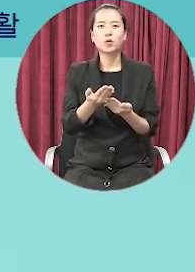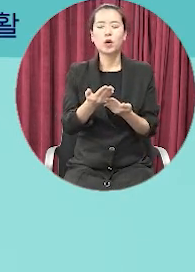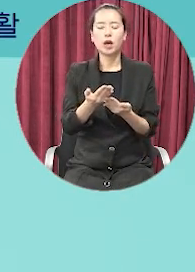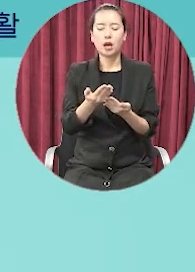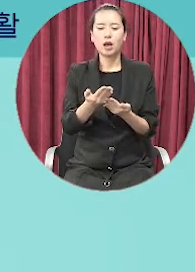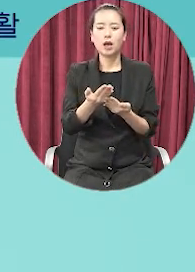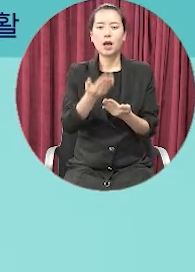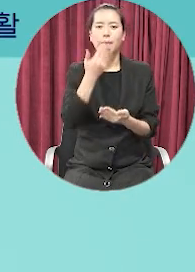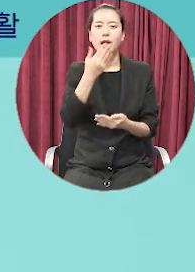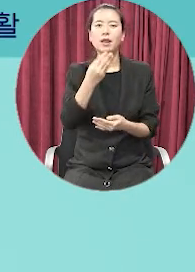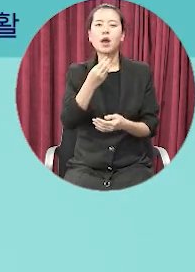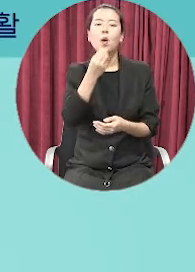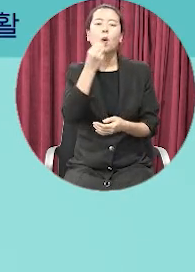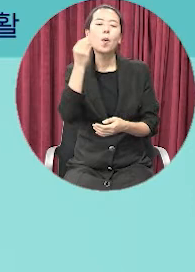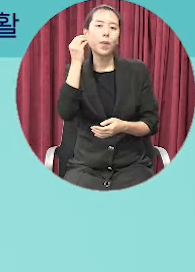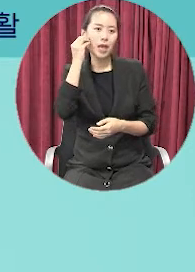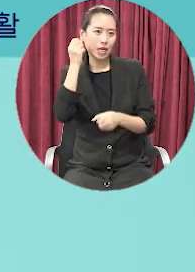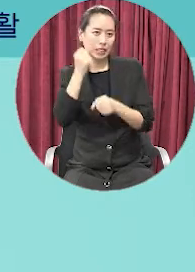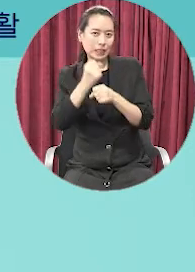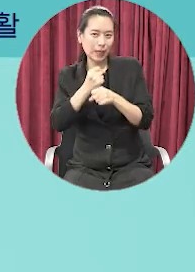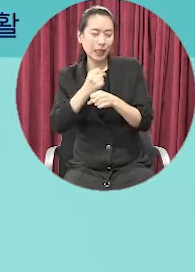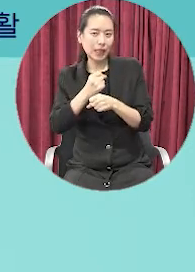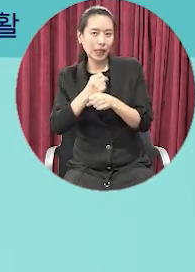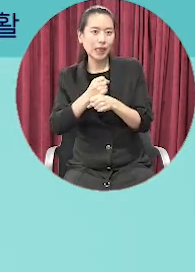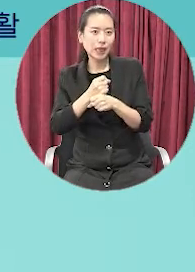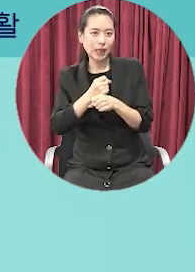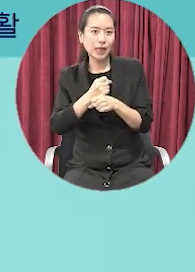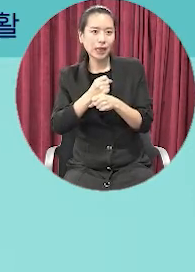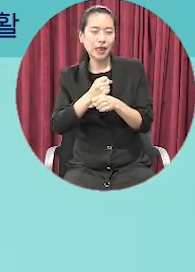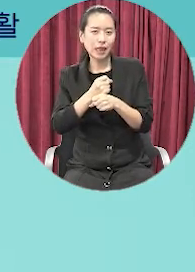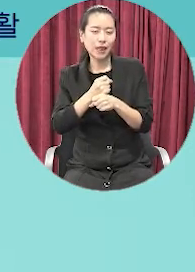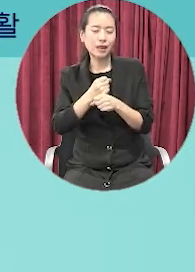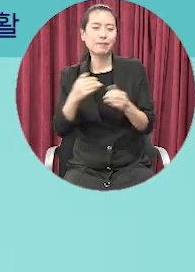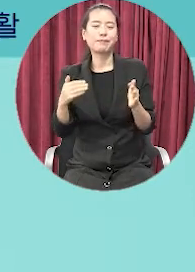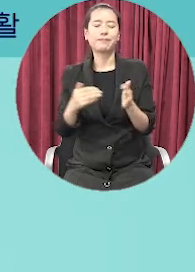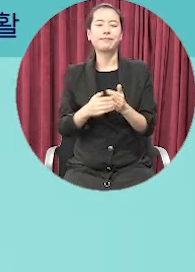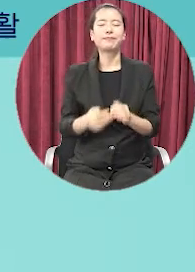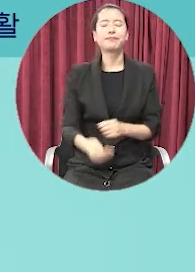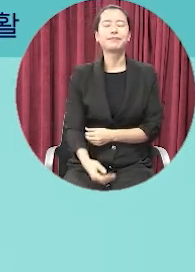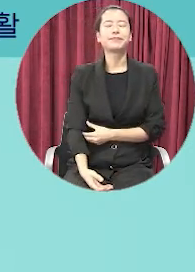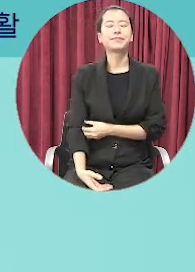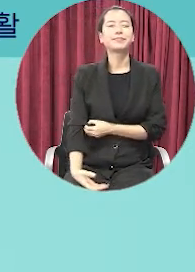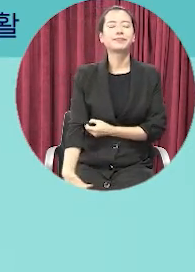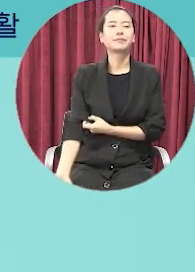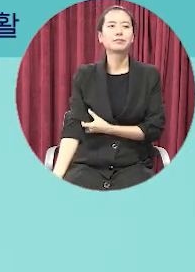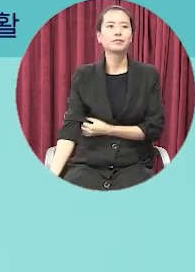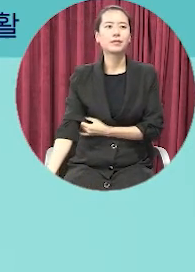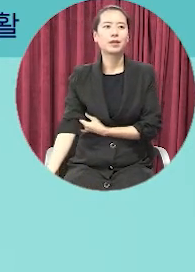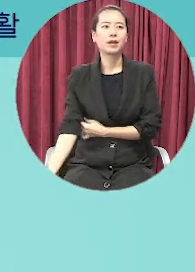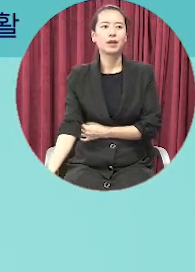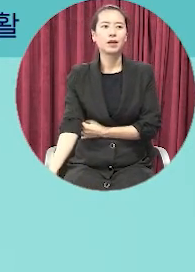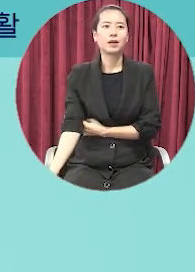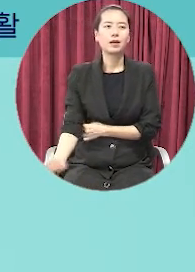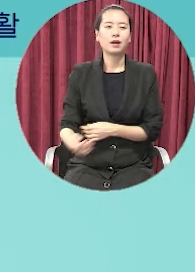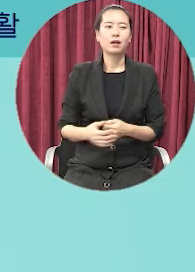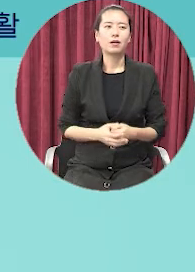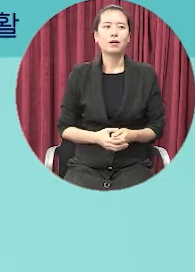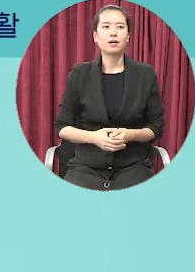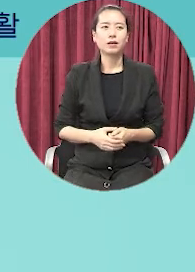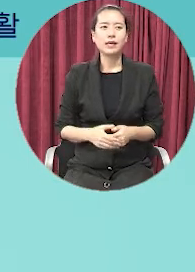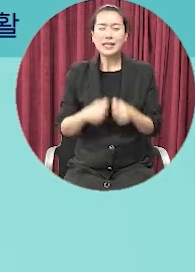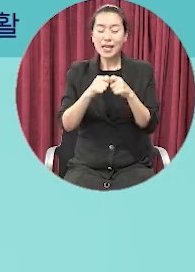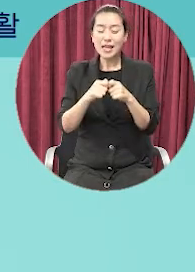플랫폼으로 홈페이지 형태로 만드는 것을 연구 목표의 방법으로 진행을 했습니다. 체계적 문헌